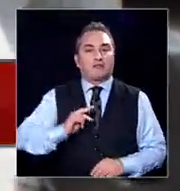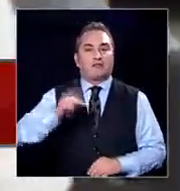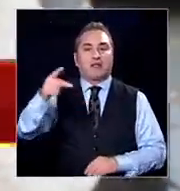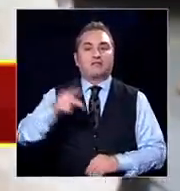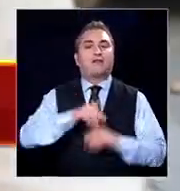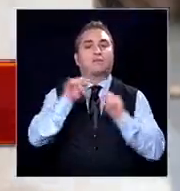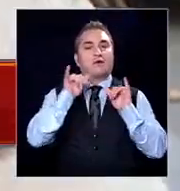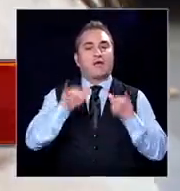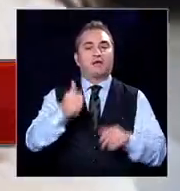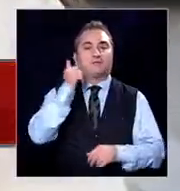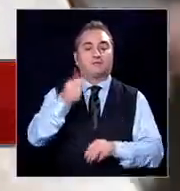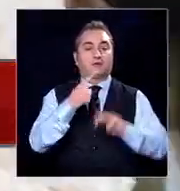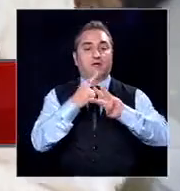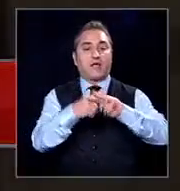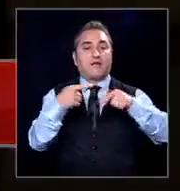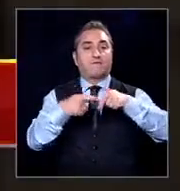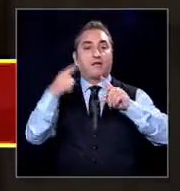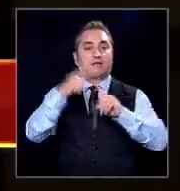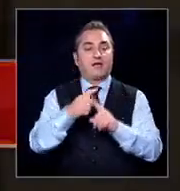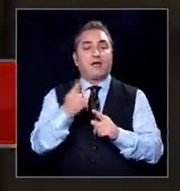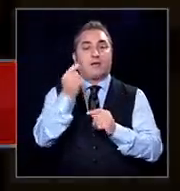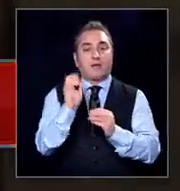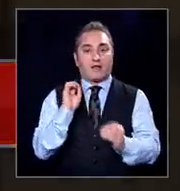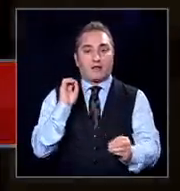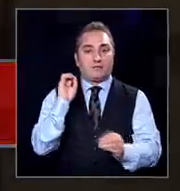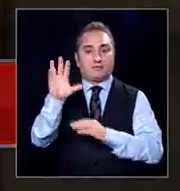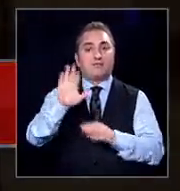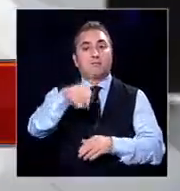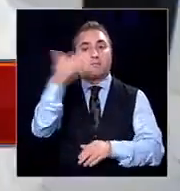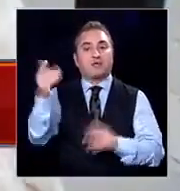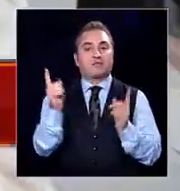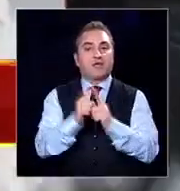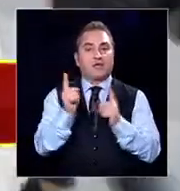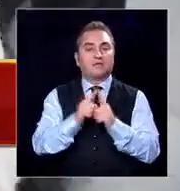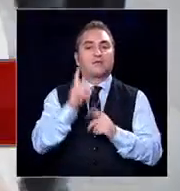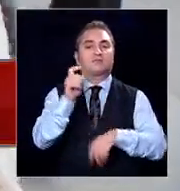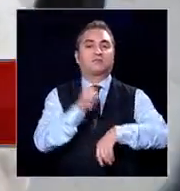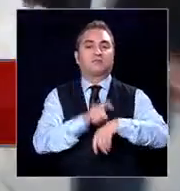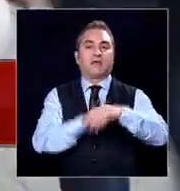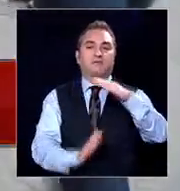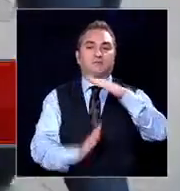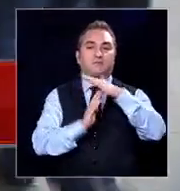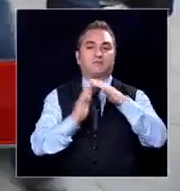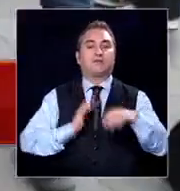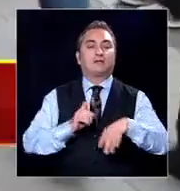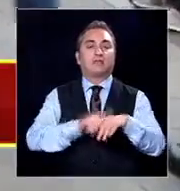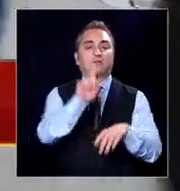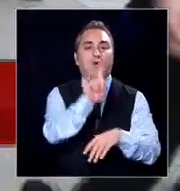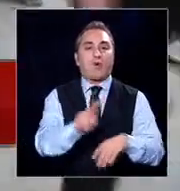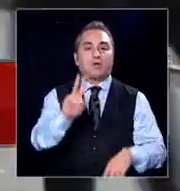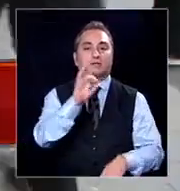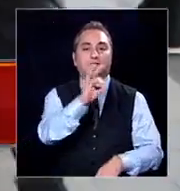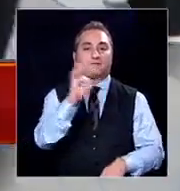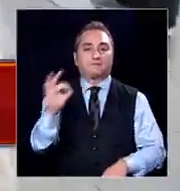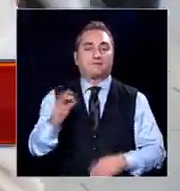Ama EFT yaparken, yani para gönderirken başka bir hesaba bir saati vardı. 17'ye kadar